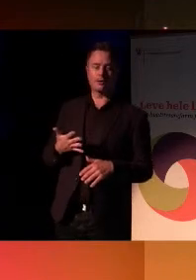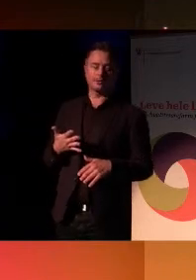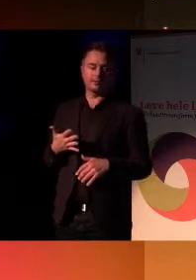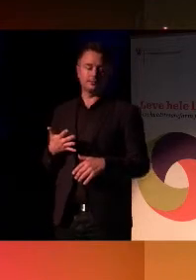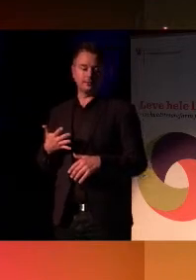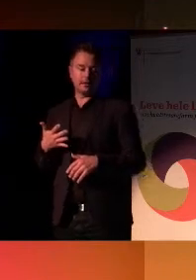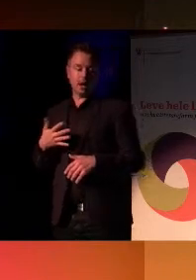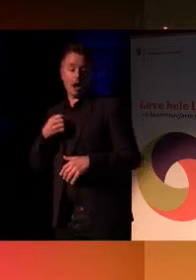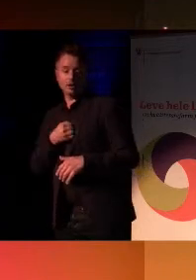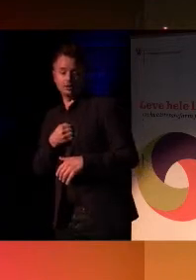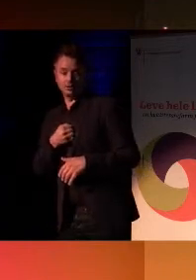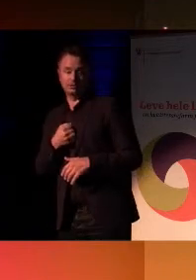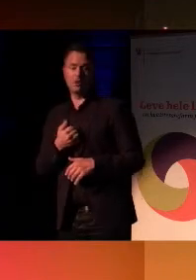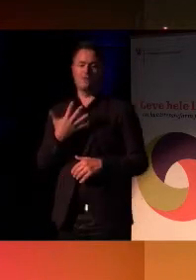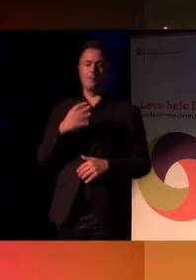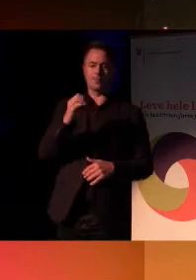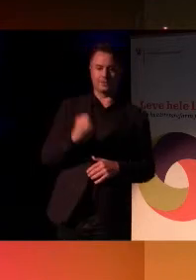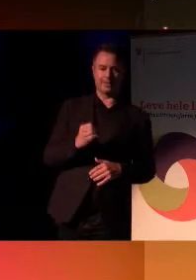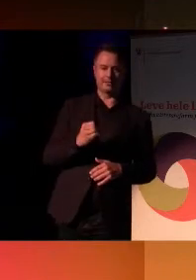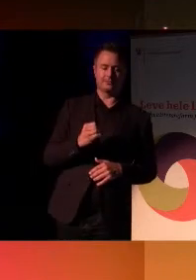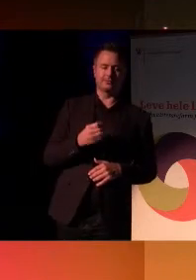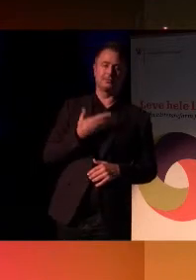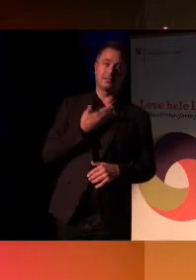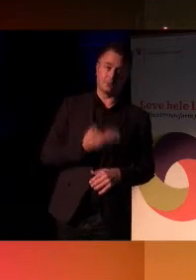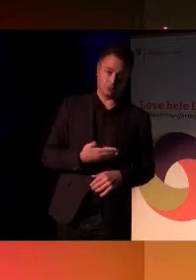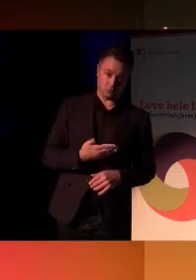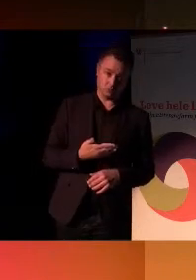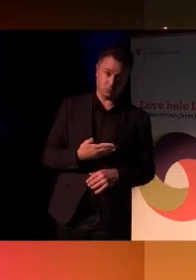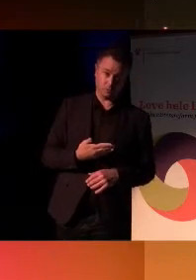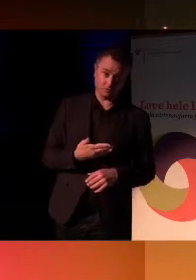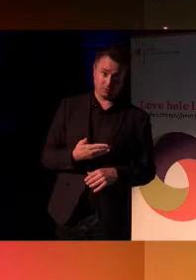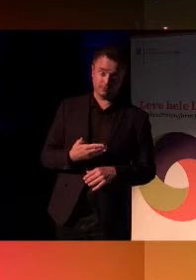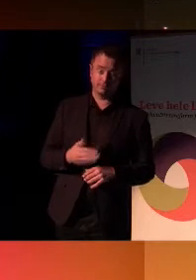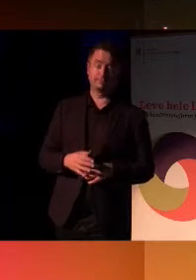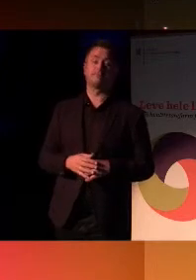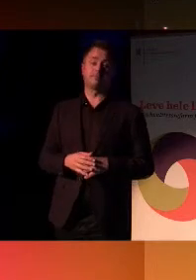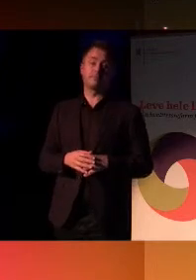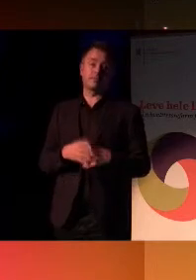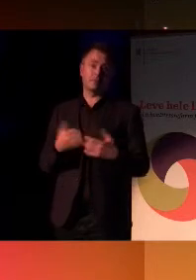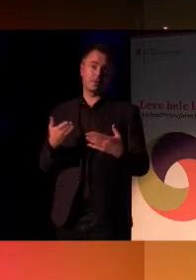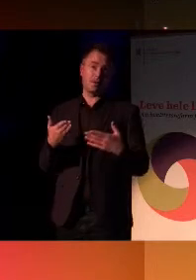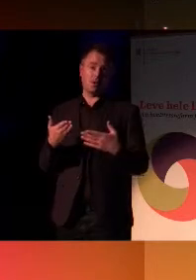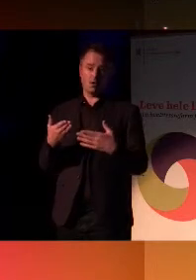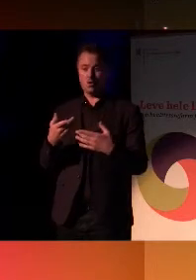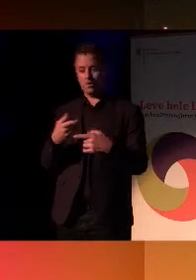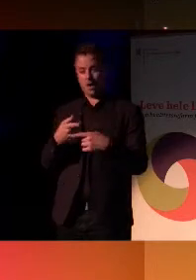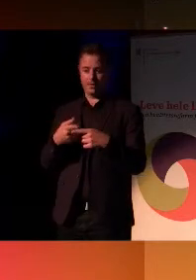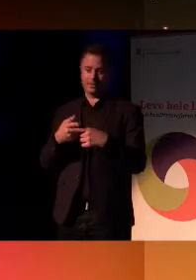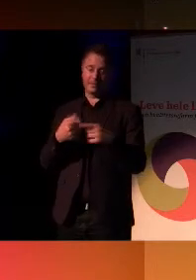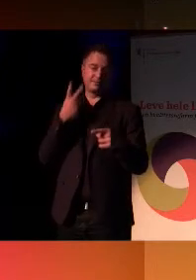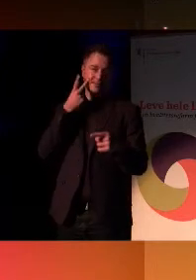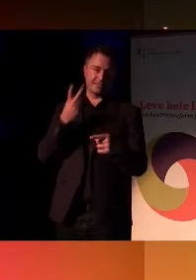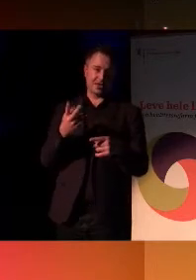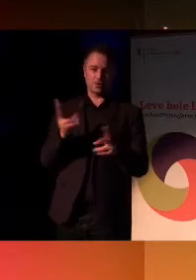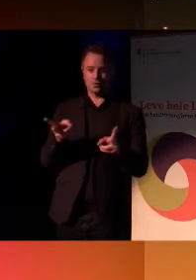en depresjon. Og andelen er større for undergrupper av disse, denne aldersindelingen.